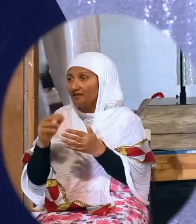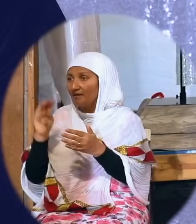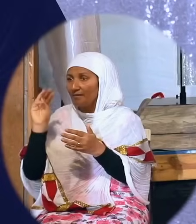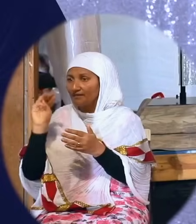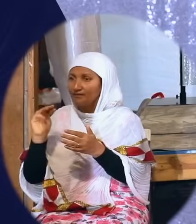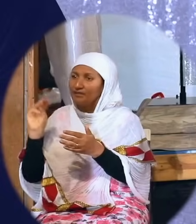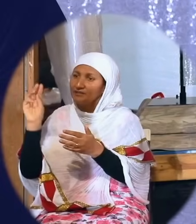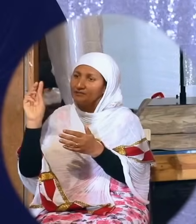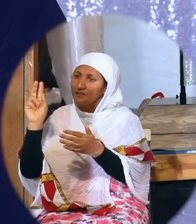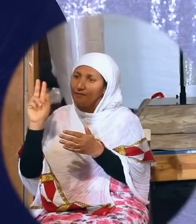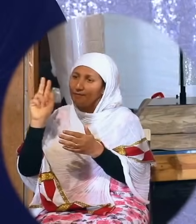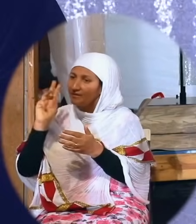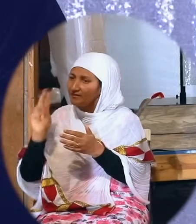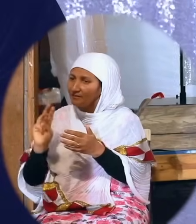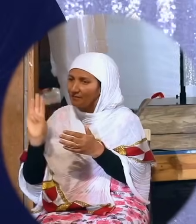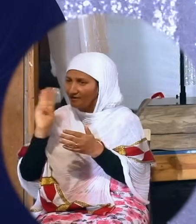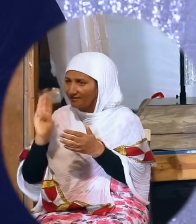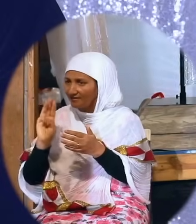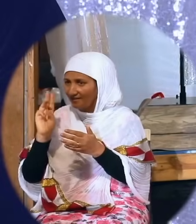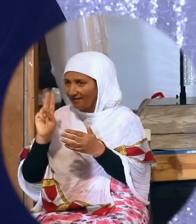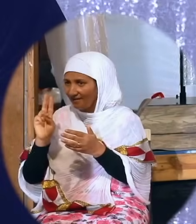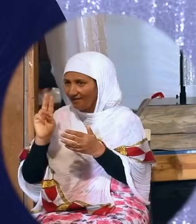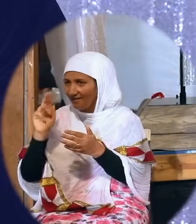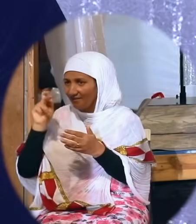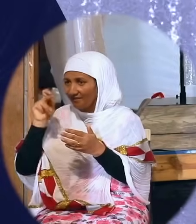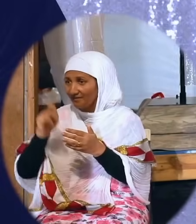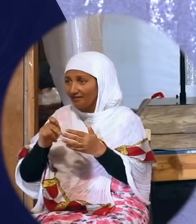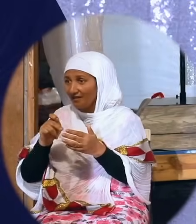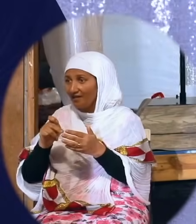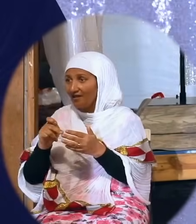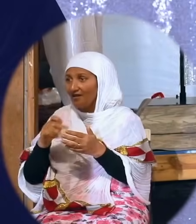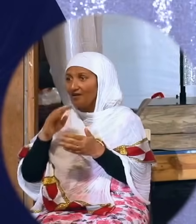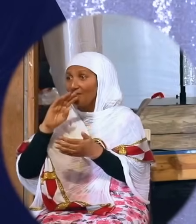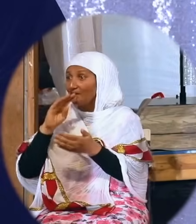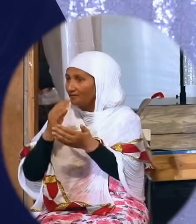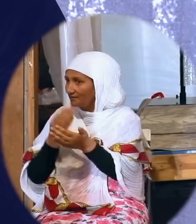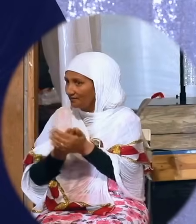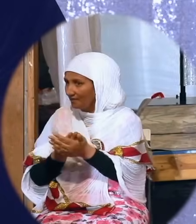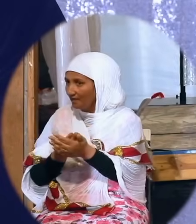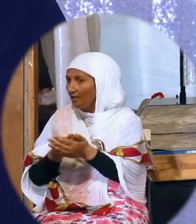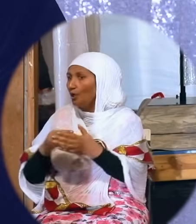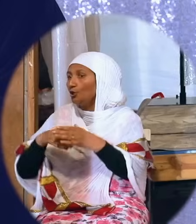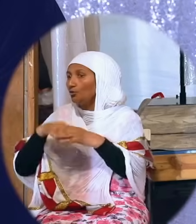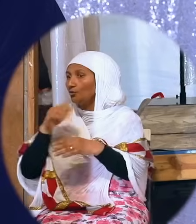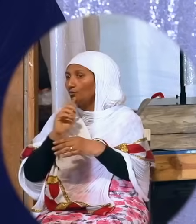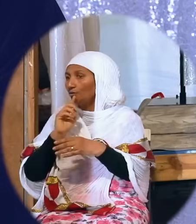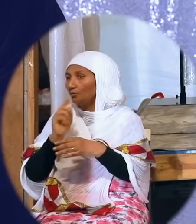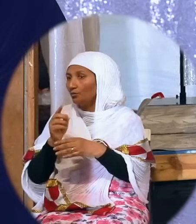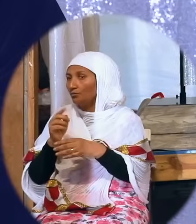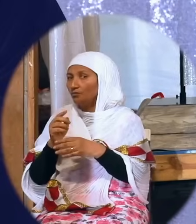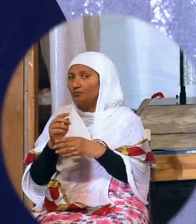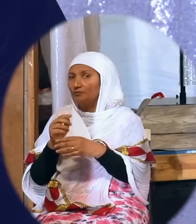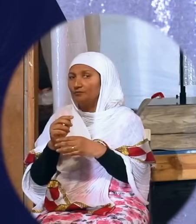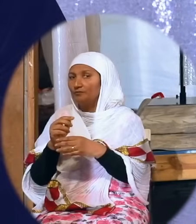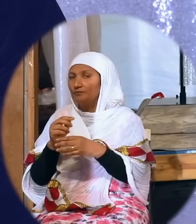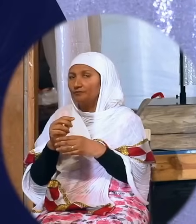ታዩት ይሆናል ብዬ ገምታለሁ። ለምሳሌ ባለፈው ጊዜ What is a woman የሚል ዚ ዴይሊ ዋየር ላይ